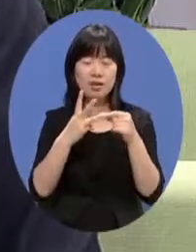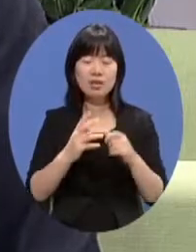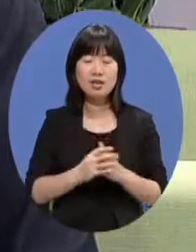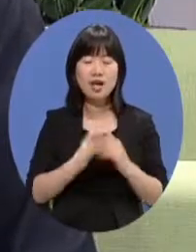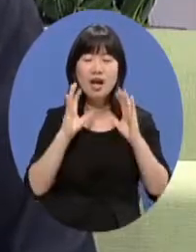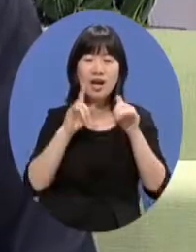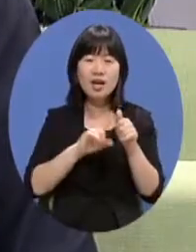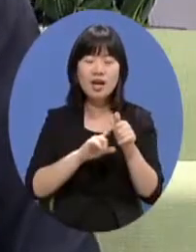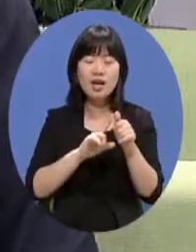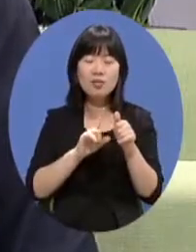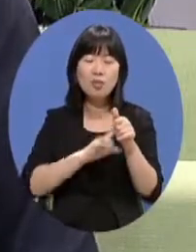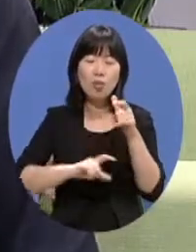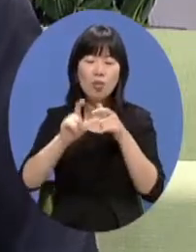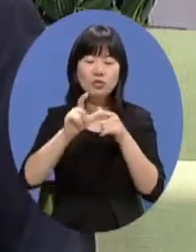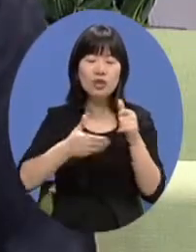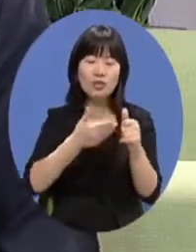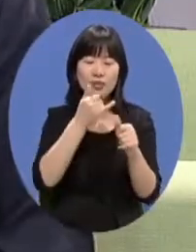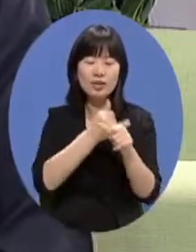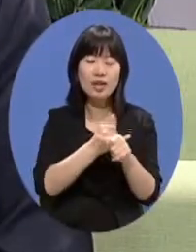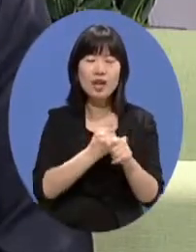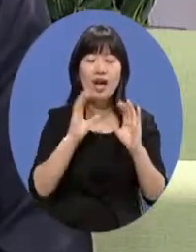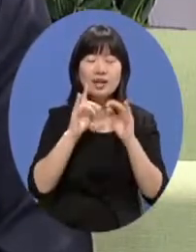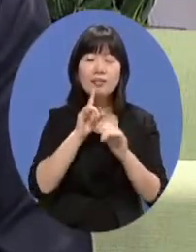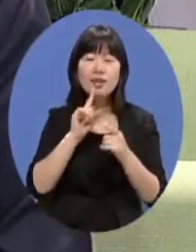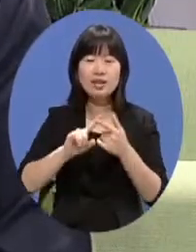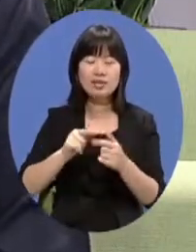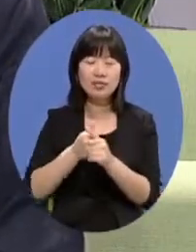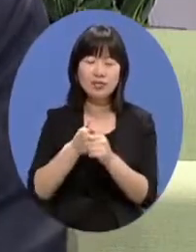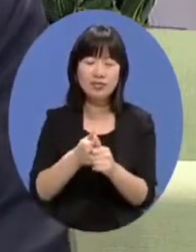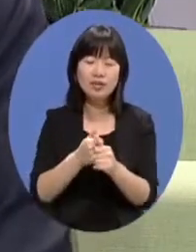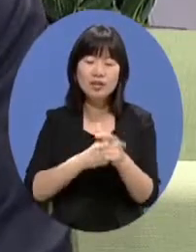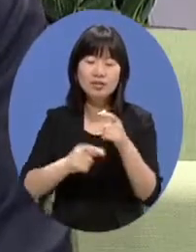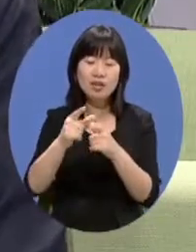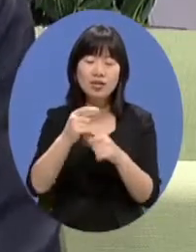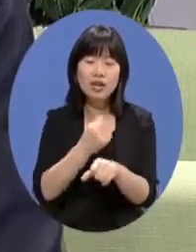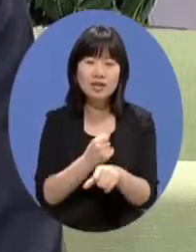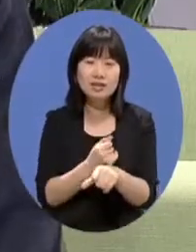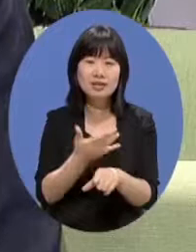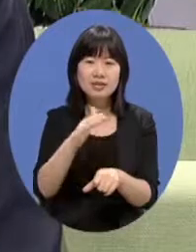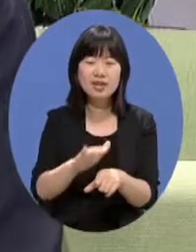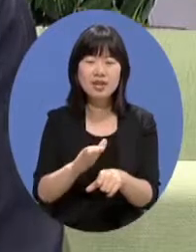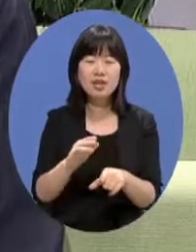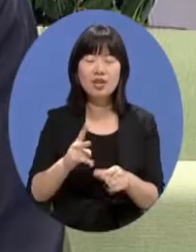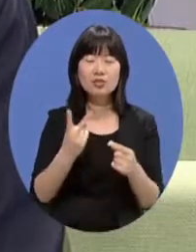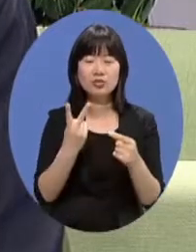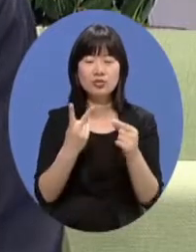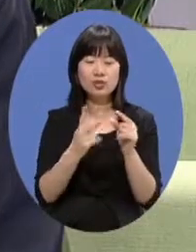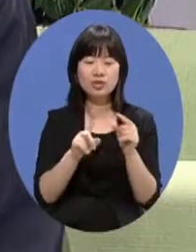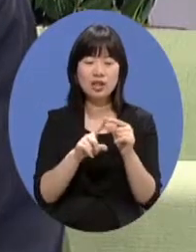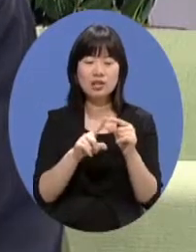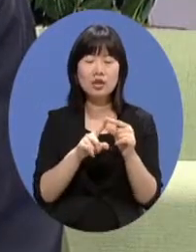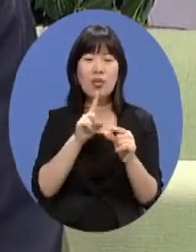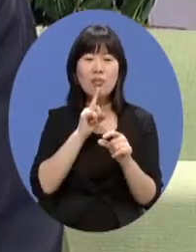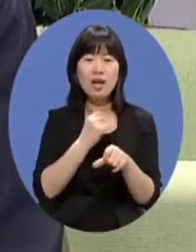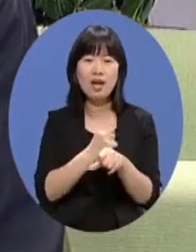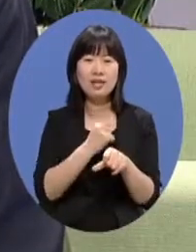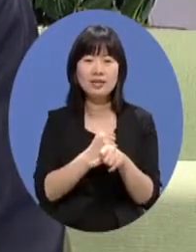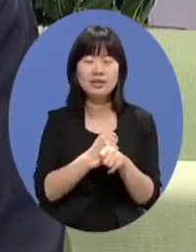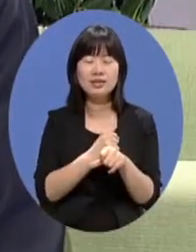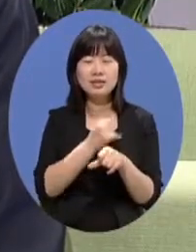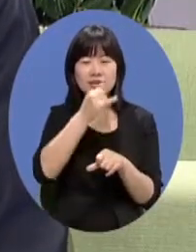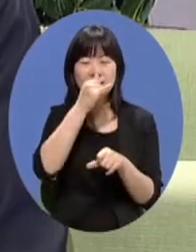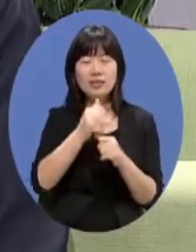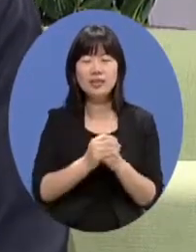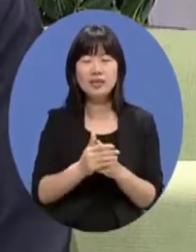애드. 뭔가를 첨가해라. 아이가 말하는 것에 첨가하는데 자, 두 단어 정도 말을 하는 아이 같은